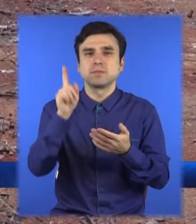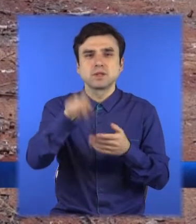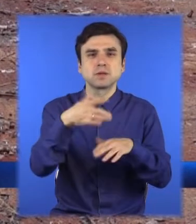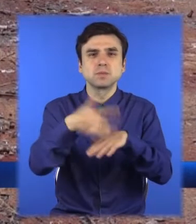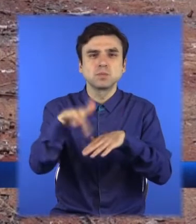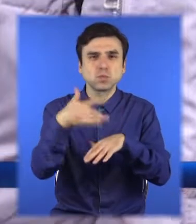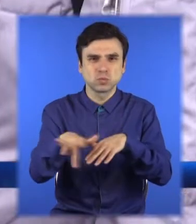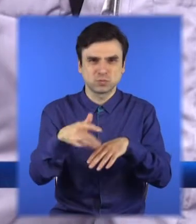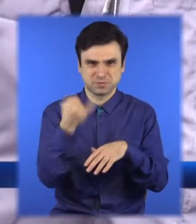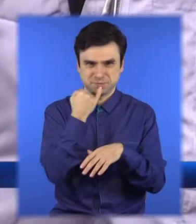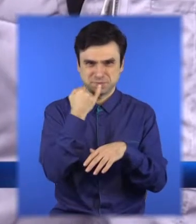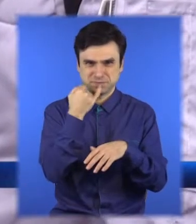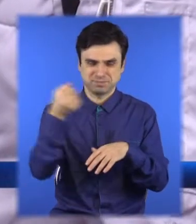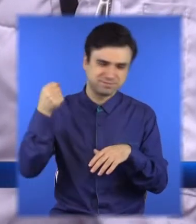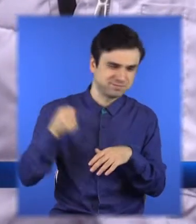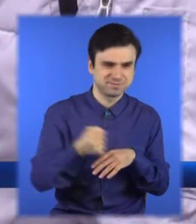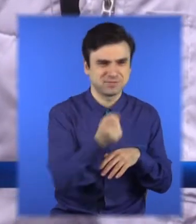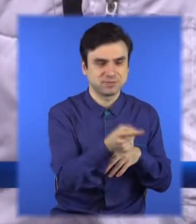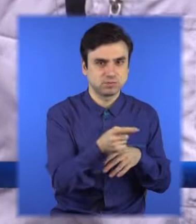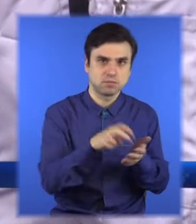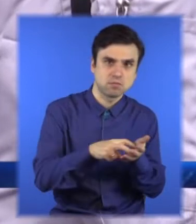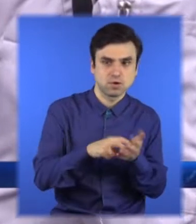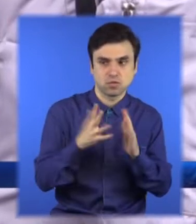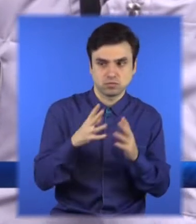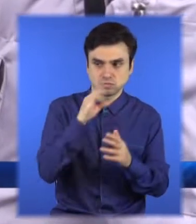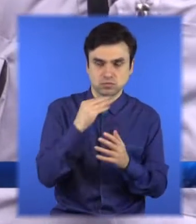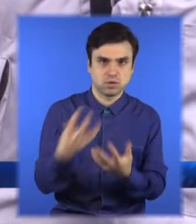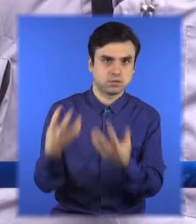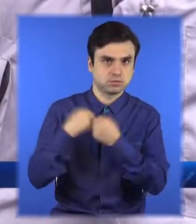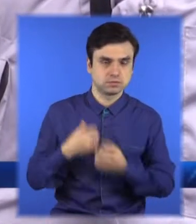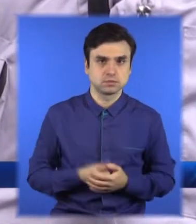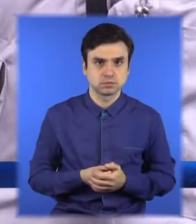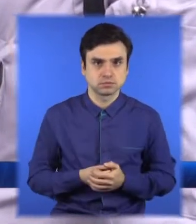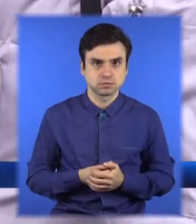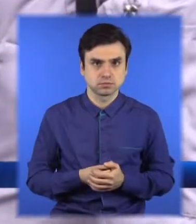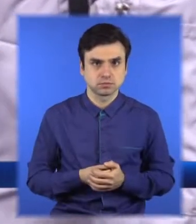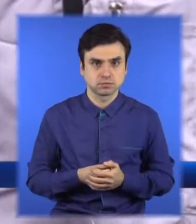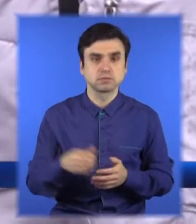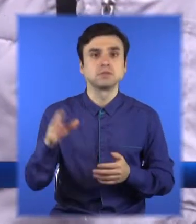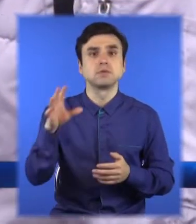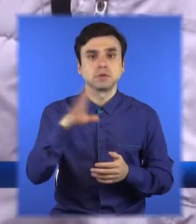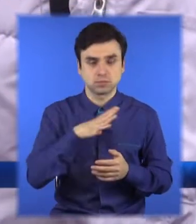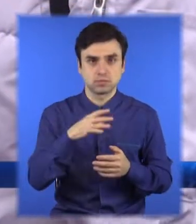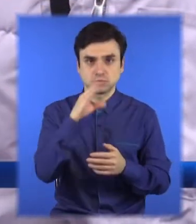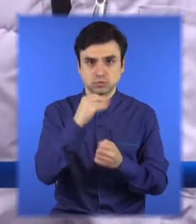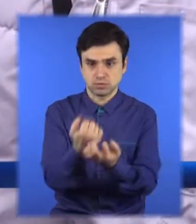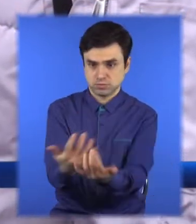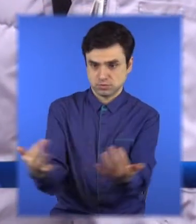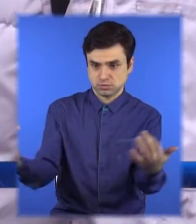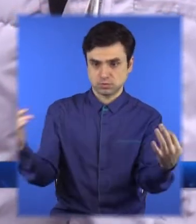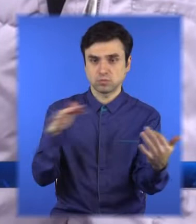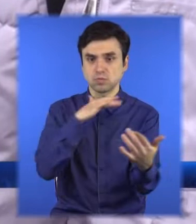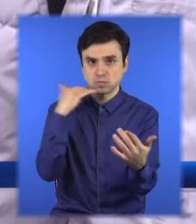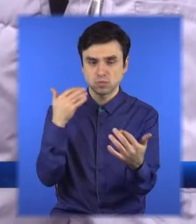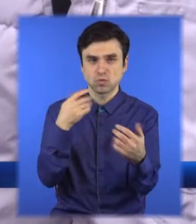тут господарями. Коли мене окружили, жінки розігнали цих собак, мене в ступор вогнала. Вот. А